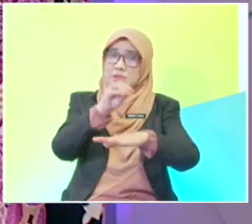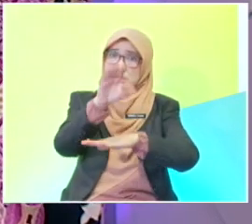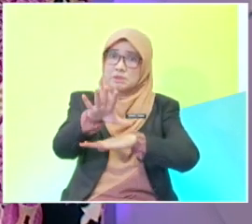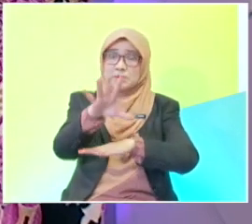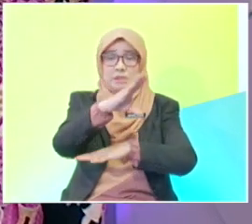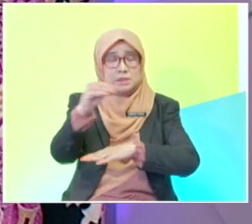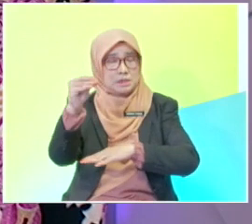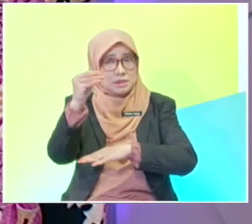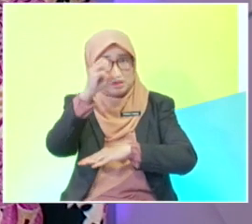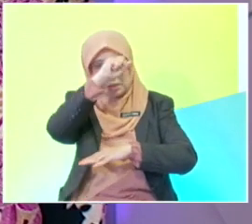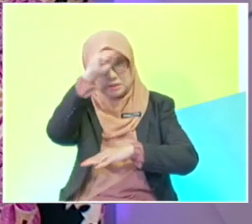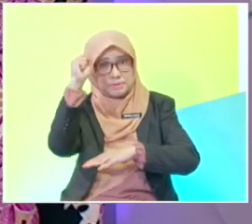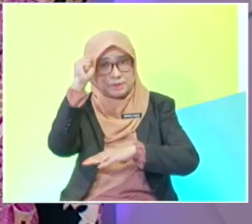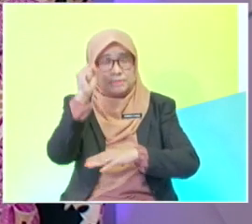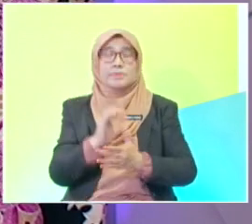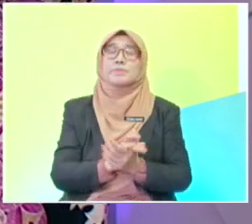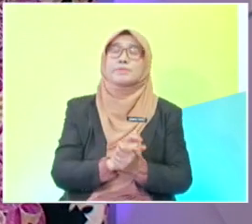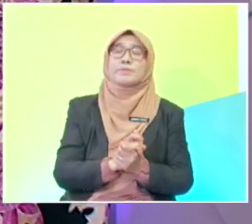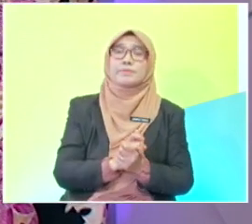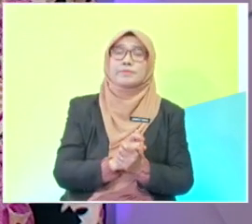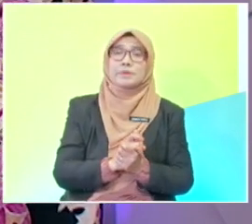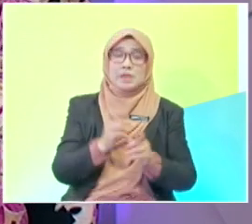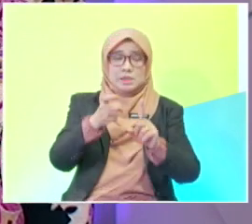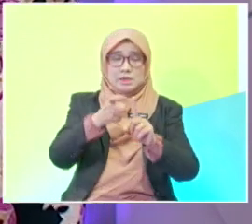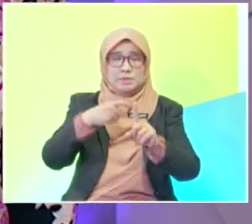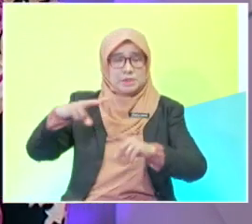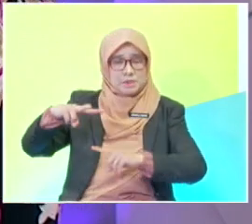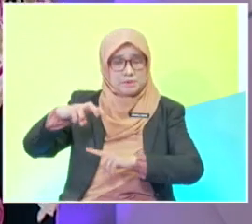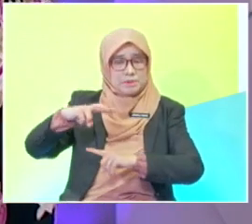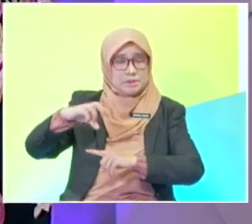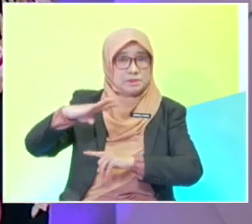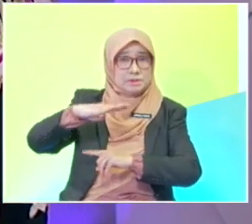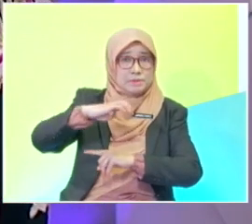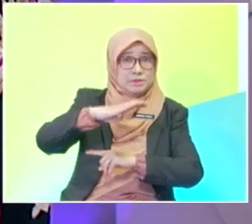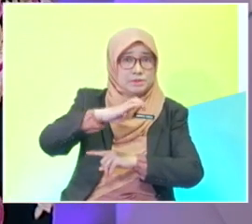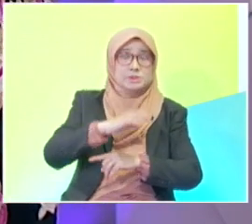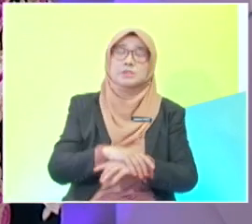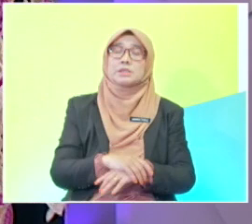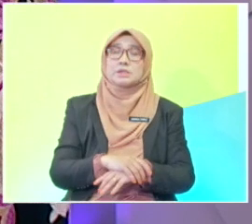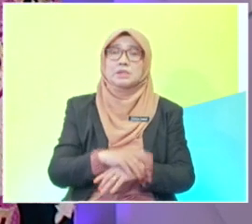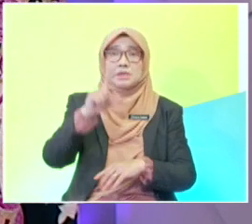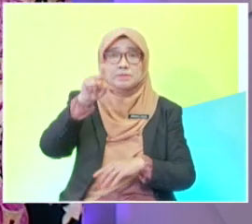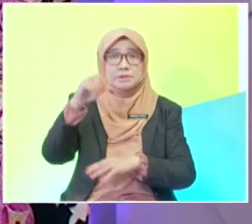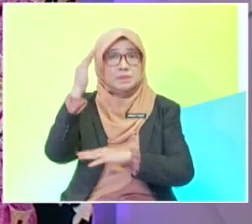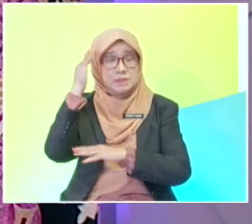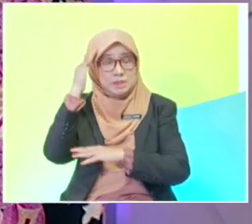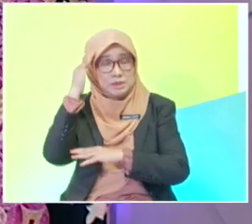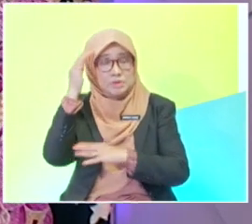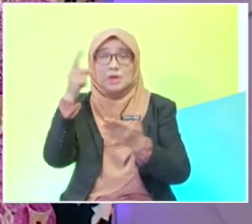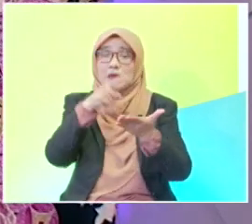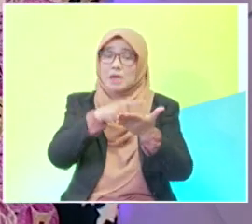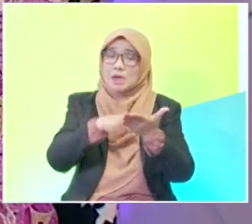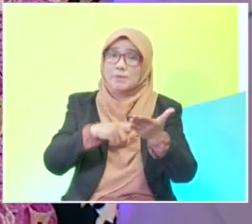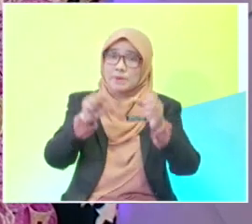penyakit berjangkit iaitu daripada patogen seperti virus, bakteria dan sebagainya. Dan seterusnya kita perlu juga mengetahui apakah